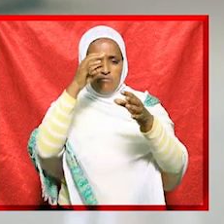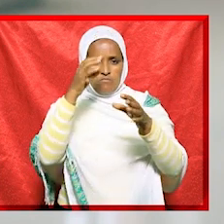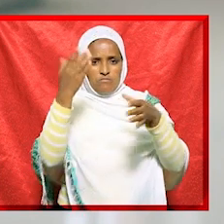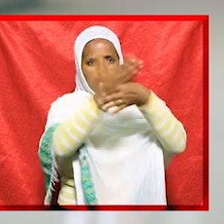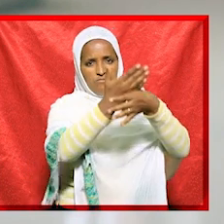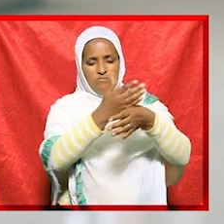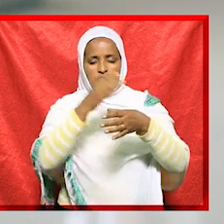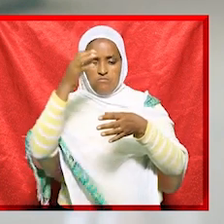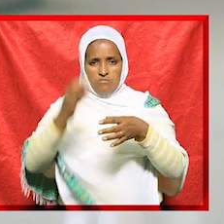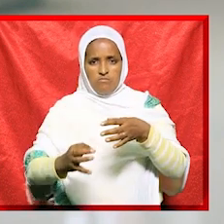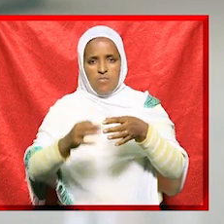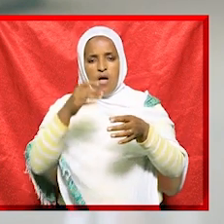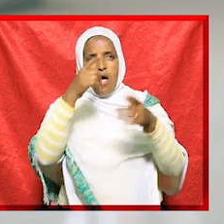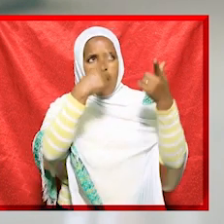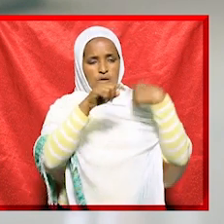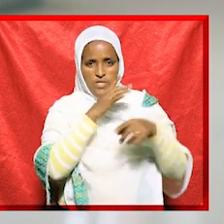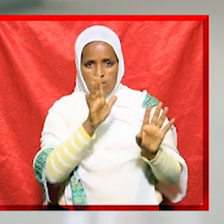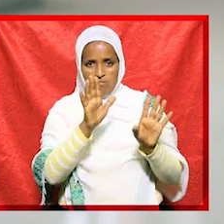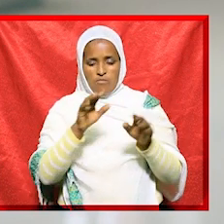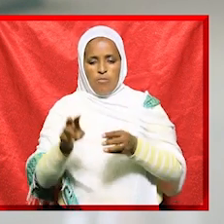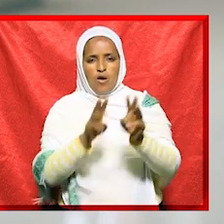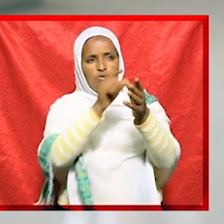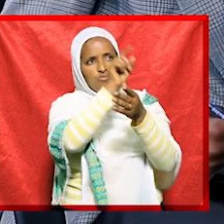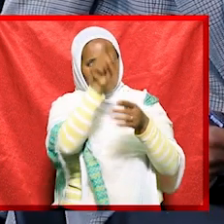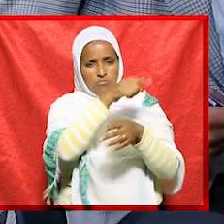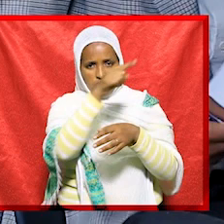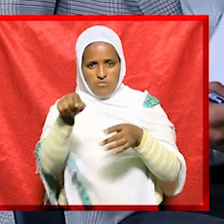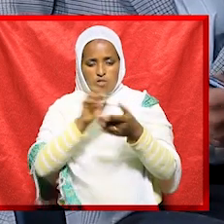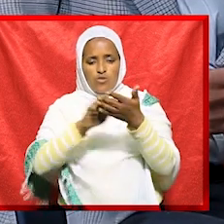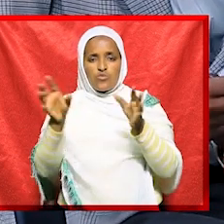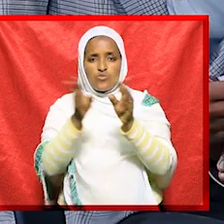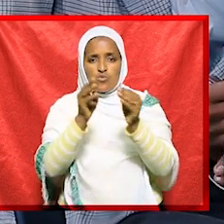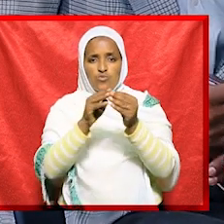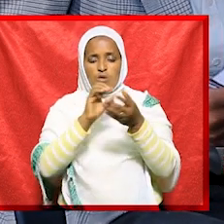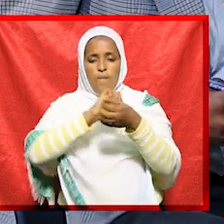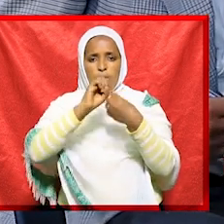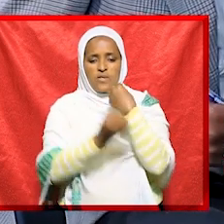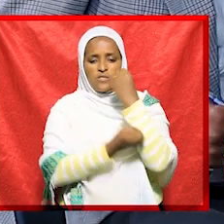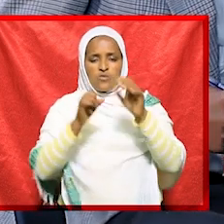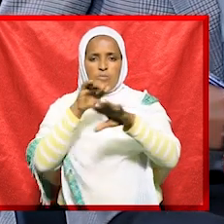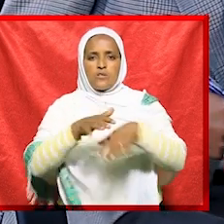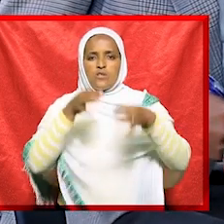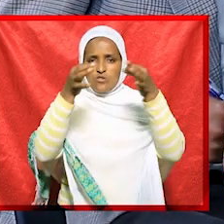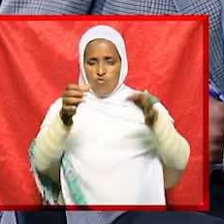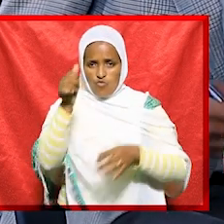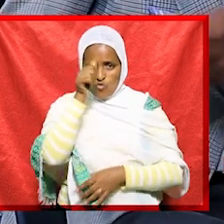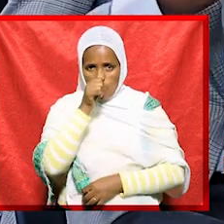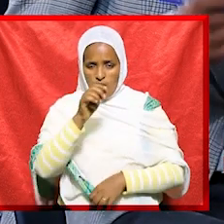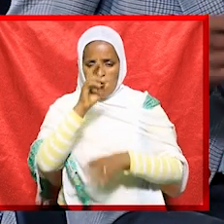እንዳይመጣው ግዟል። አጋጣሚ ሆኖ እግዚአብሔር ይመስገን አልመጣም፣ መንገዱን ሰርዟል። አያይዞ ግን ቅዱስ ሲኖዶስ አንድ መሰረታዊ መልእክት አስተላልፏል።